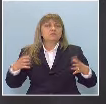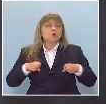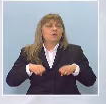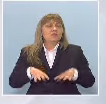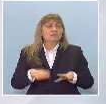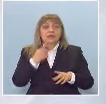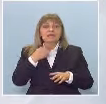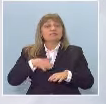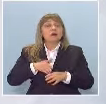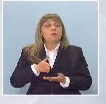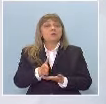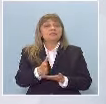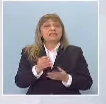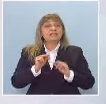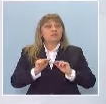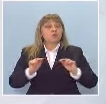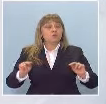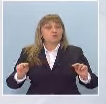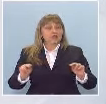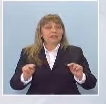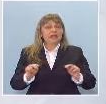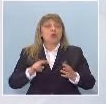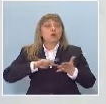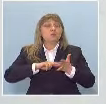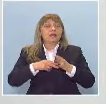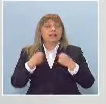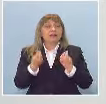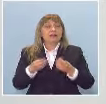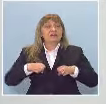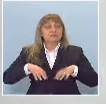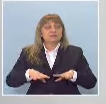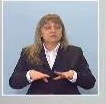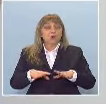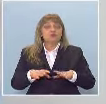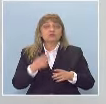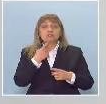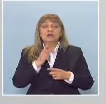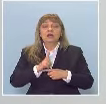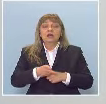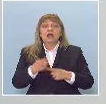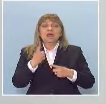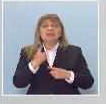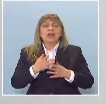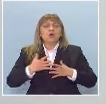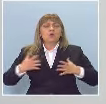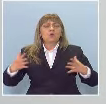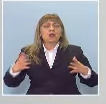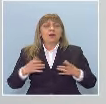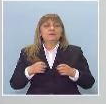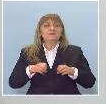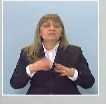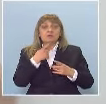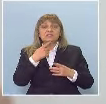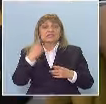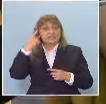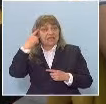за процеса на обучение и преподаване. Проектът дава възможност за достъп до една много голяма платформа от знания, умения и